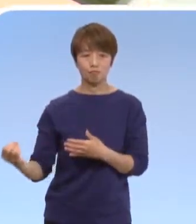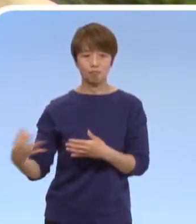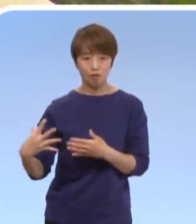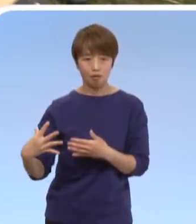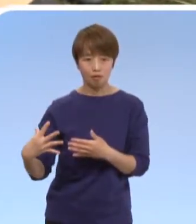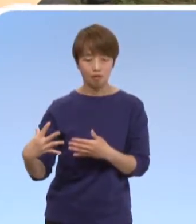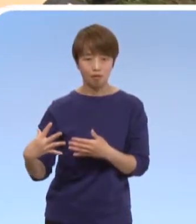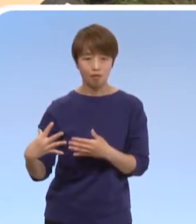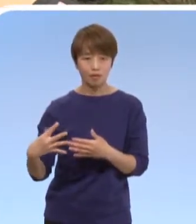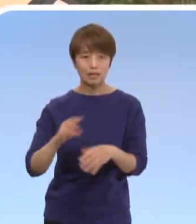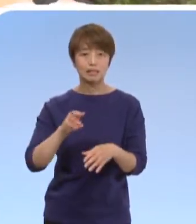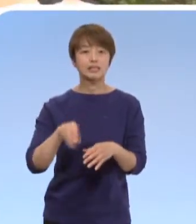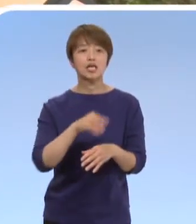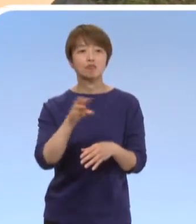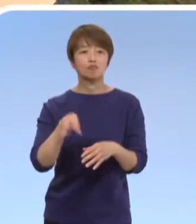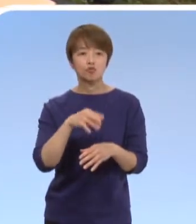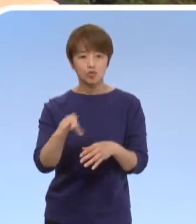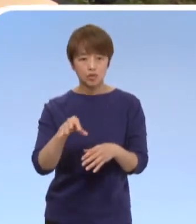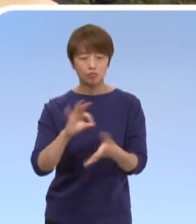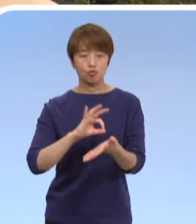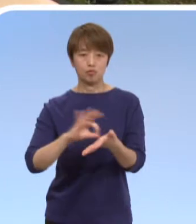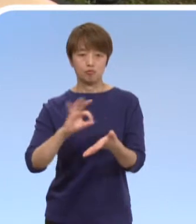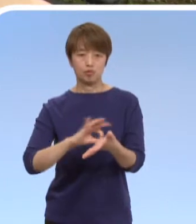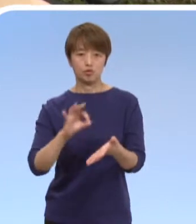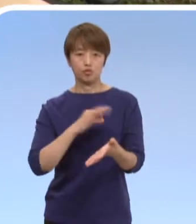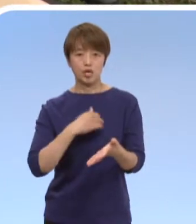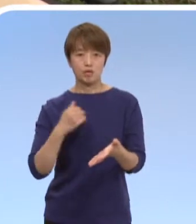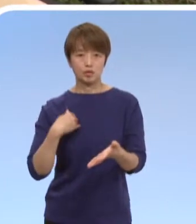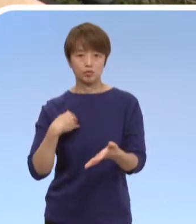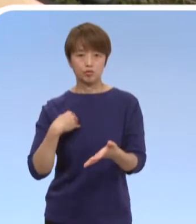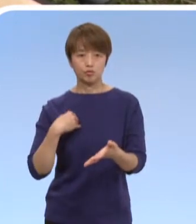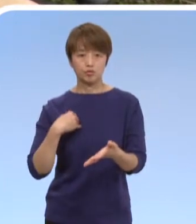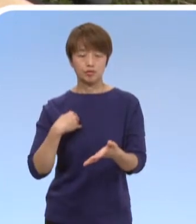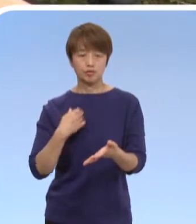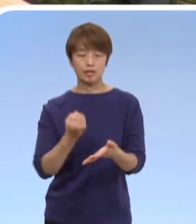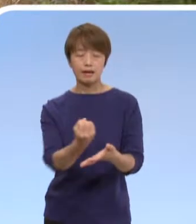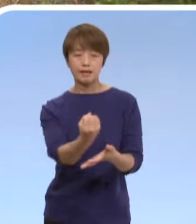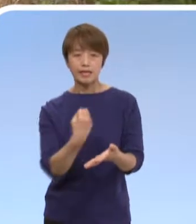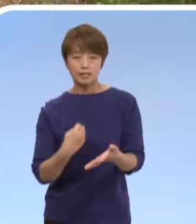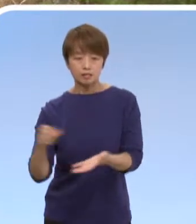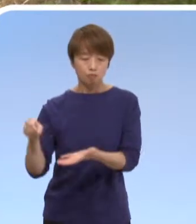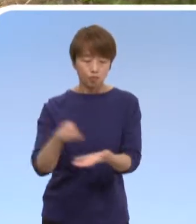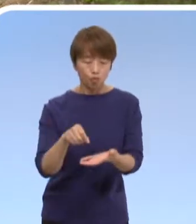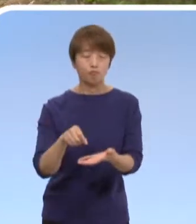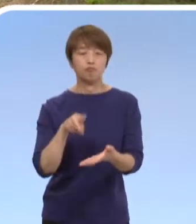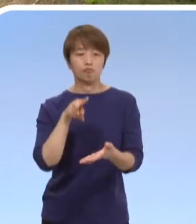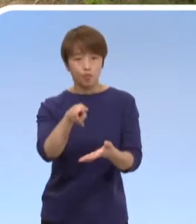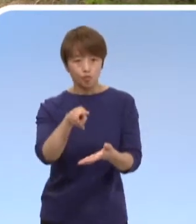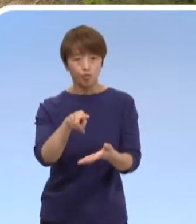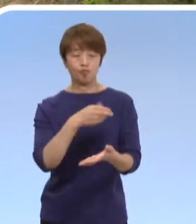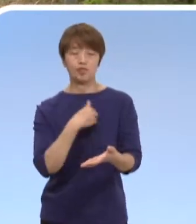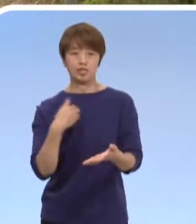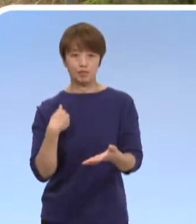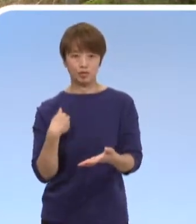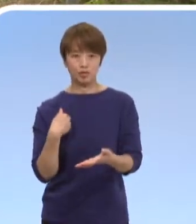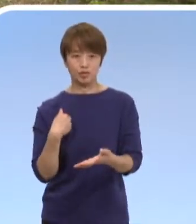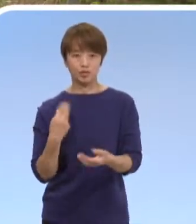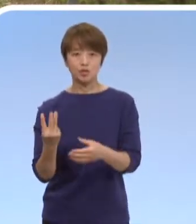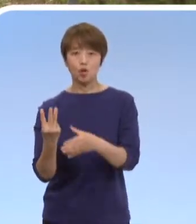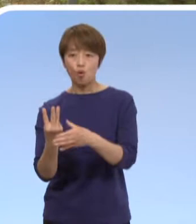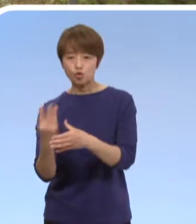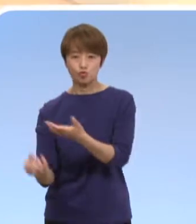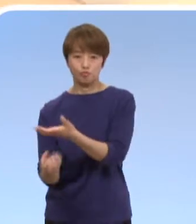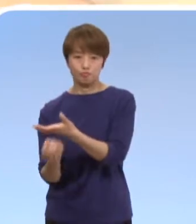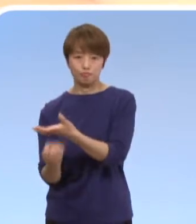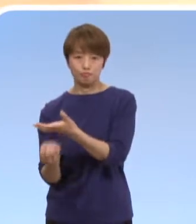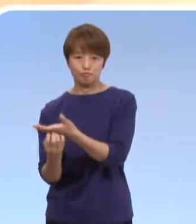ますし、 はい、はい、 扇風機も電子レンジとか持ってくれば使えますし、 でこのポットでお湯も沸かすことができると。 そう